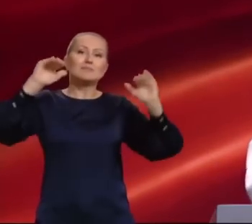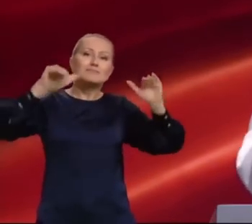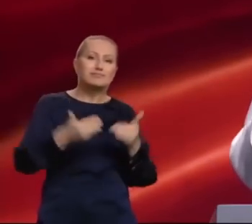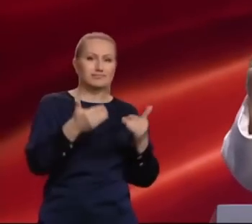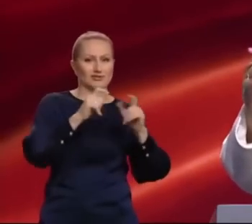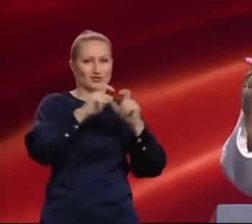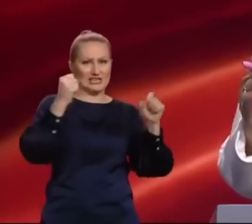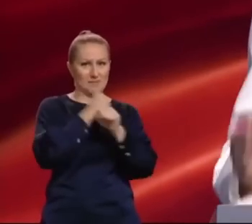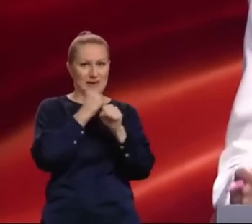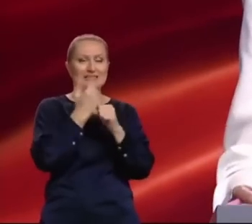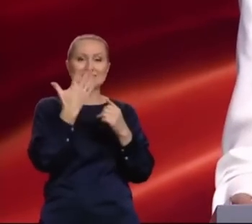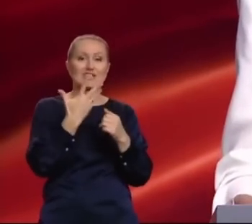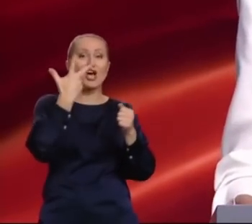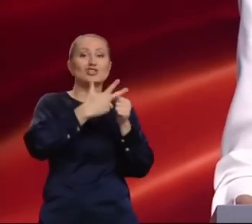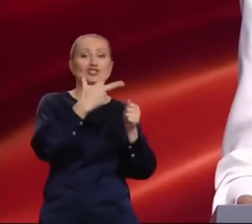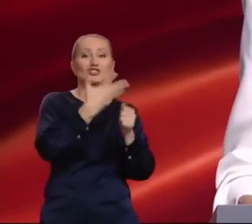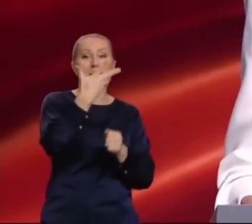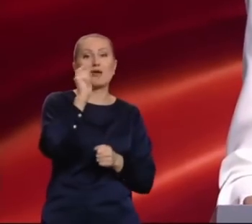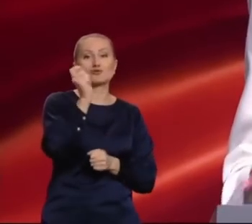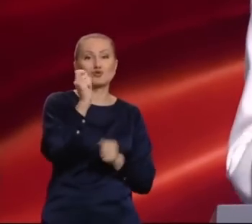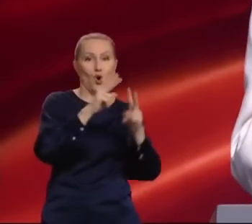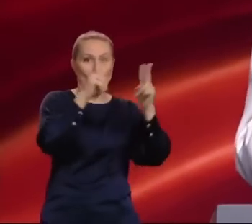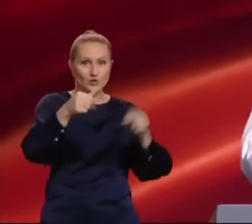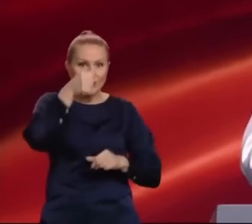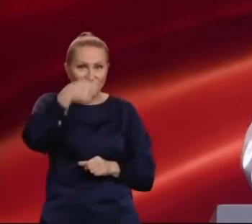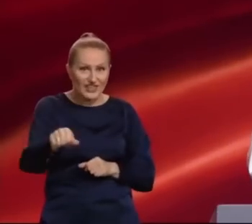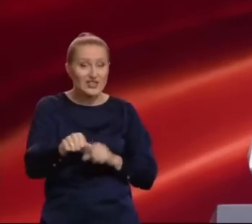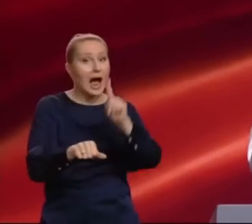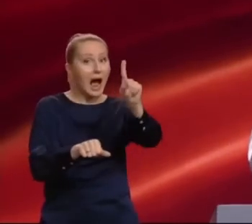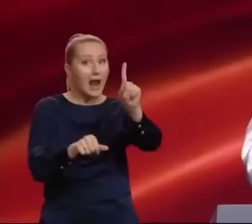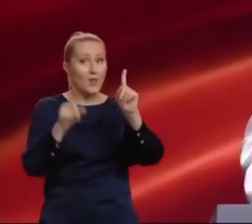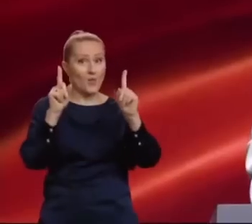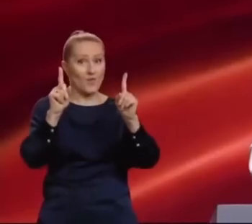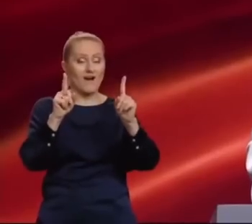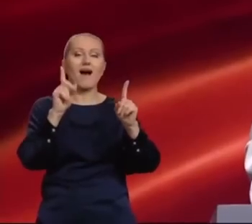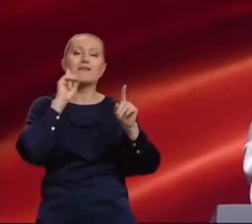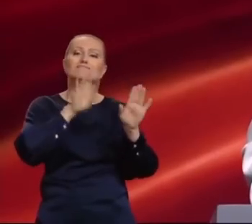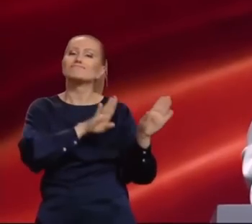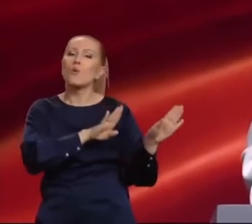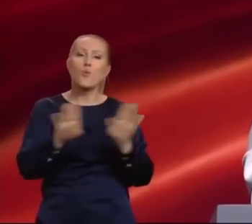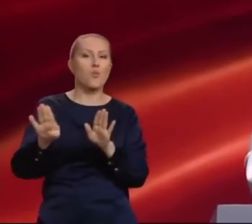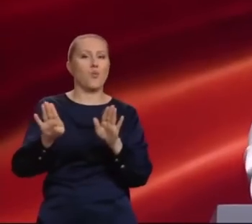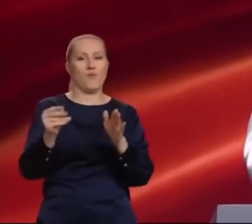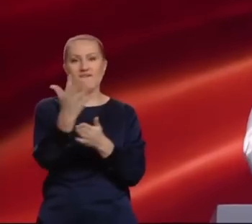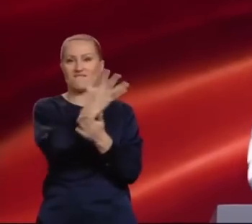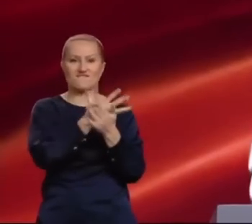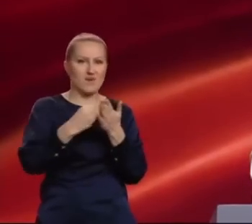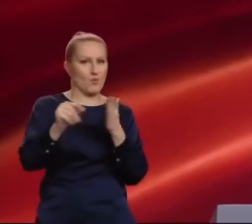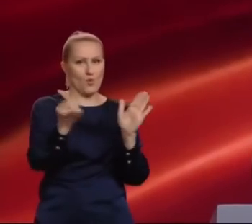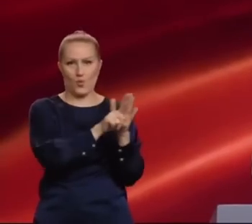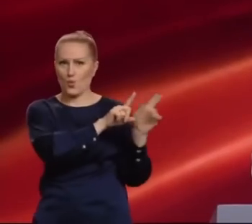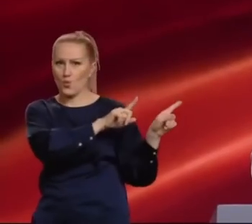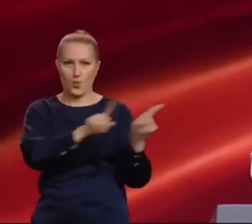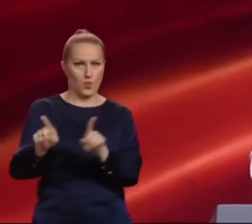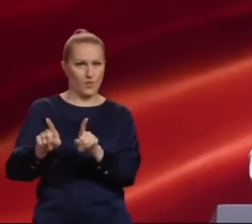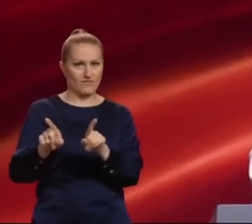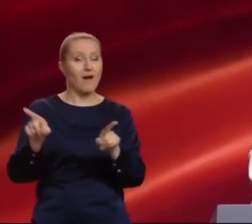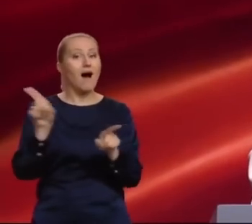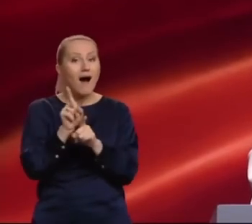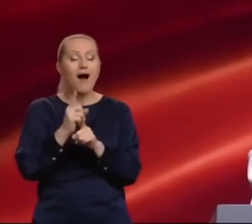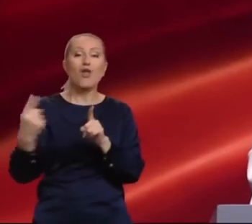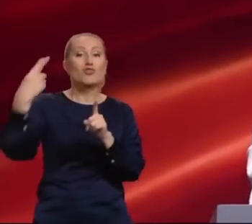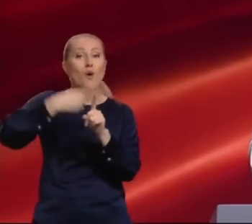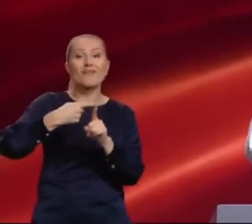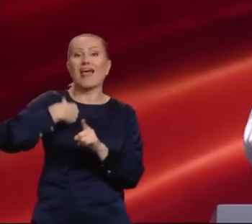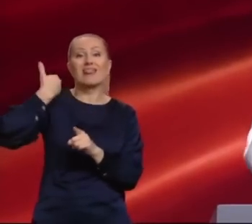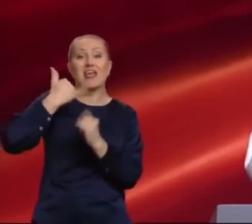Wolny. Chcemy, żeby on był 35-godzinny tygodniowo, ale uwaga, z takim samym wynagrodzeniem. Dodatkowo nie chcemy karać